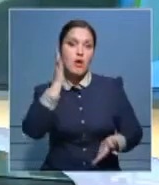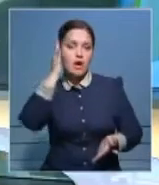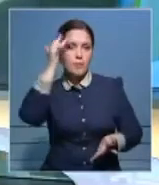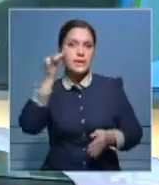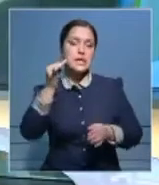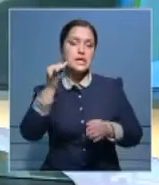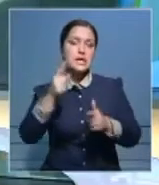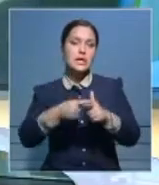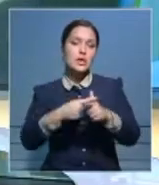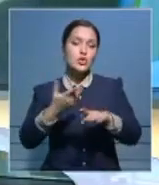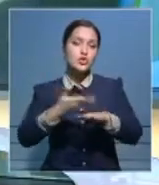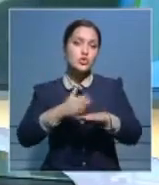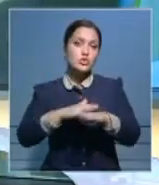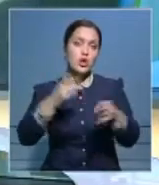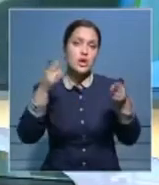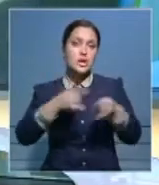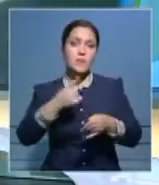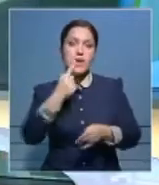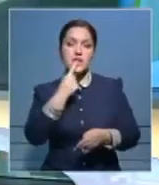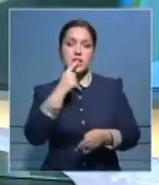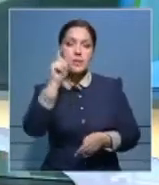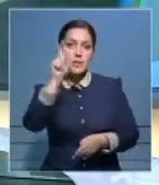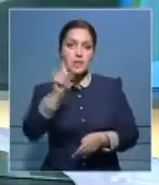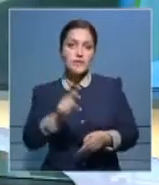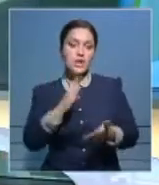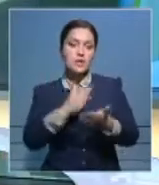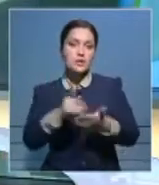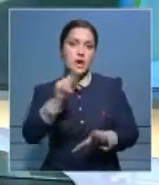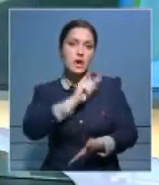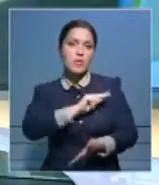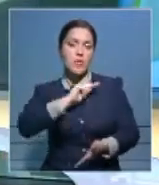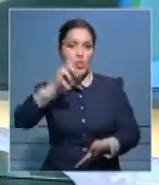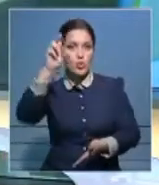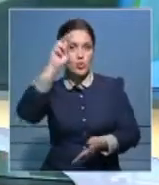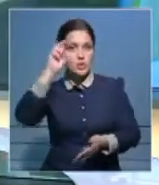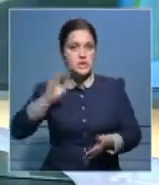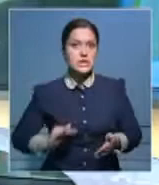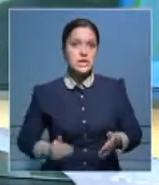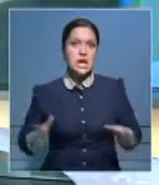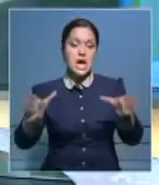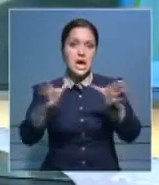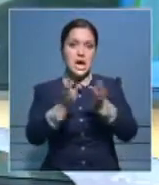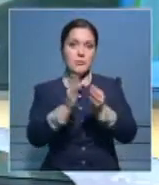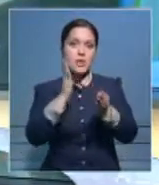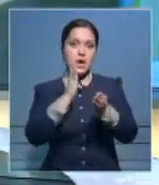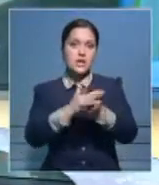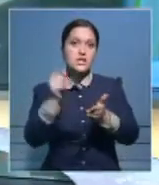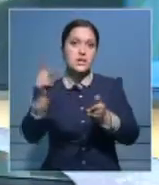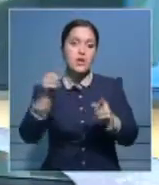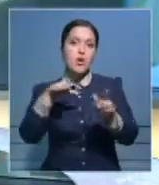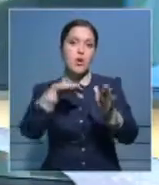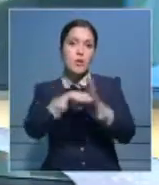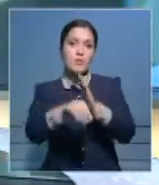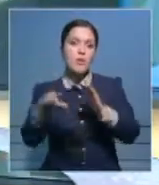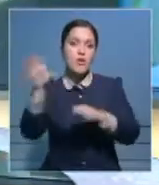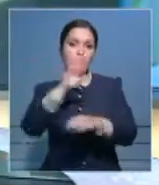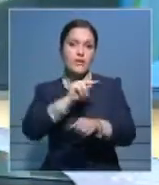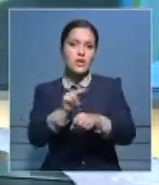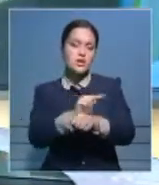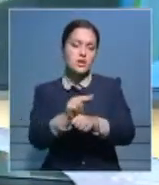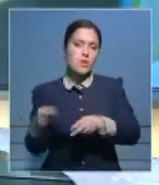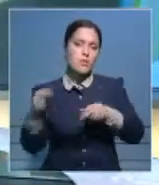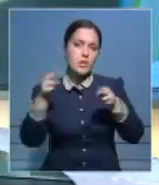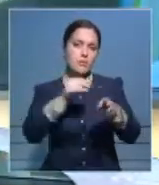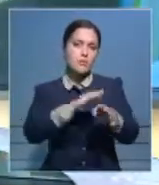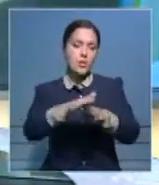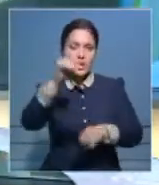травм позвоночника. Работает клиника на основе государственно-частного партнерства. Лечиться туда приезжают со всех уголков страны.